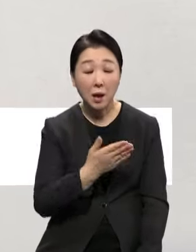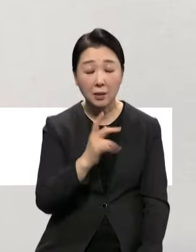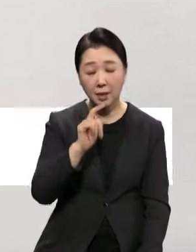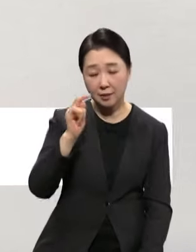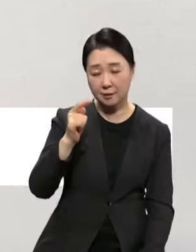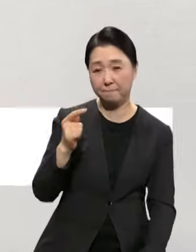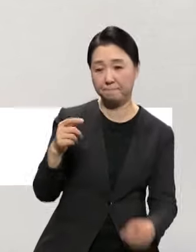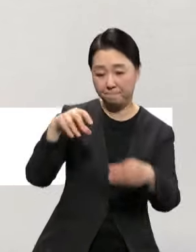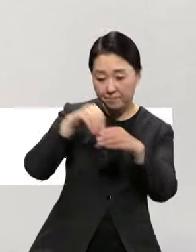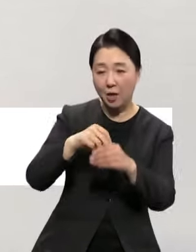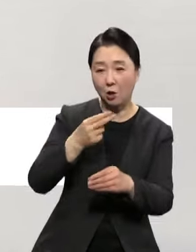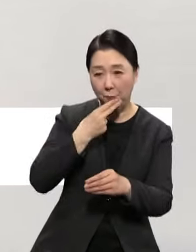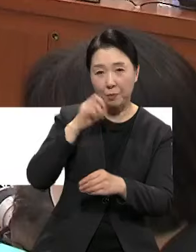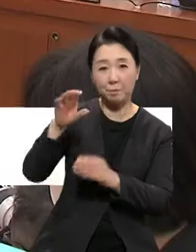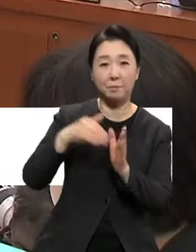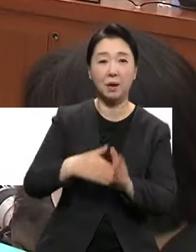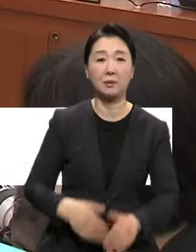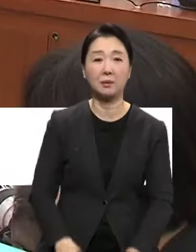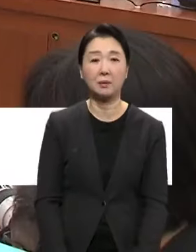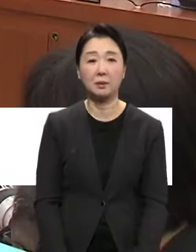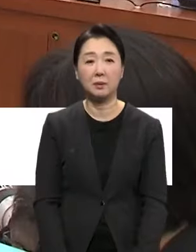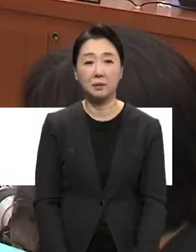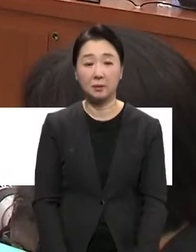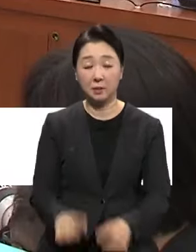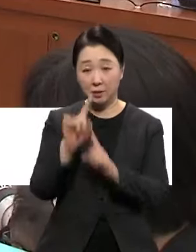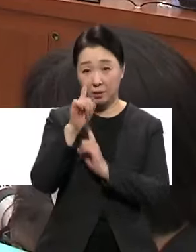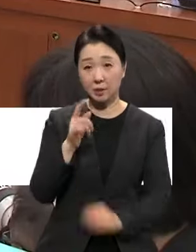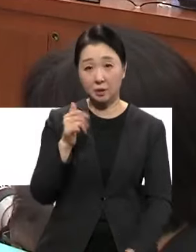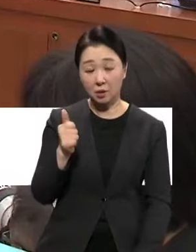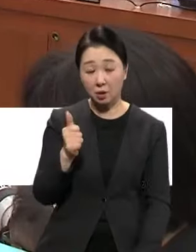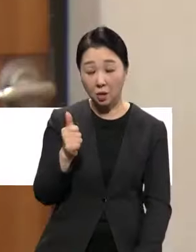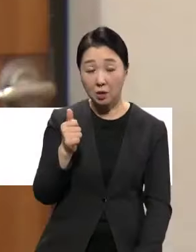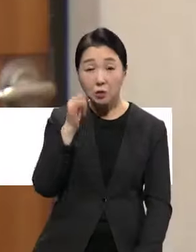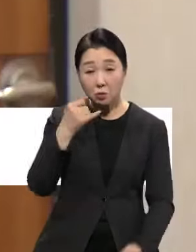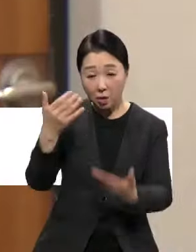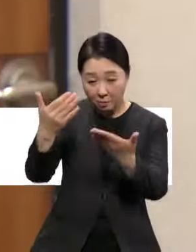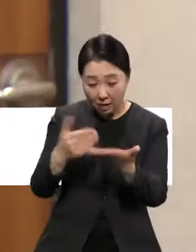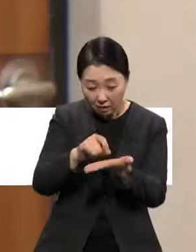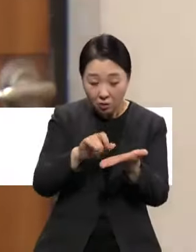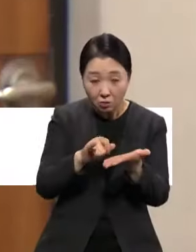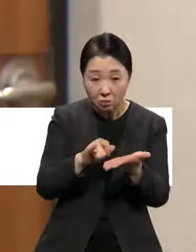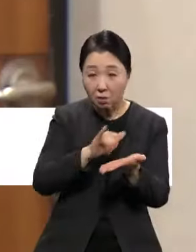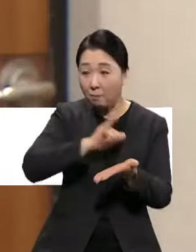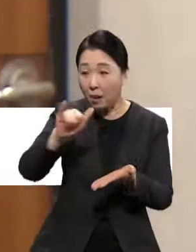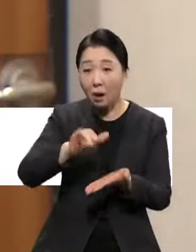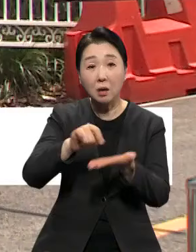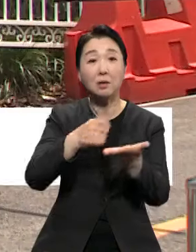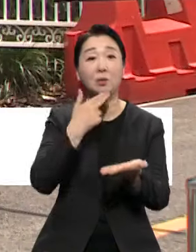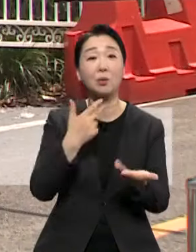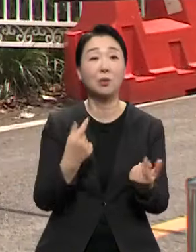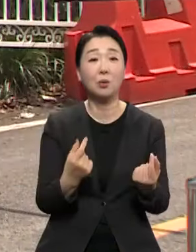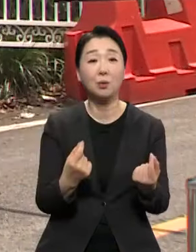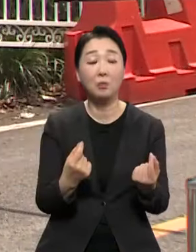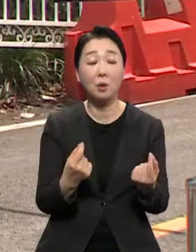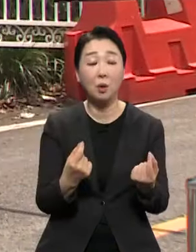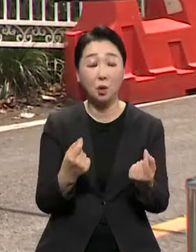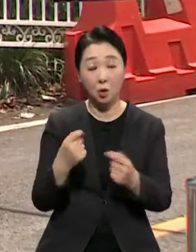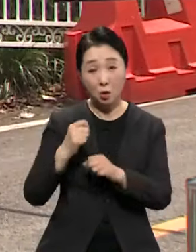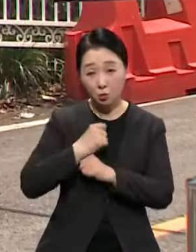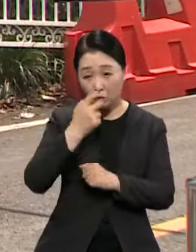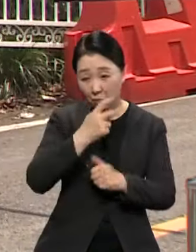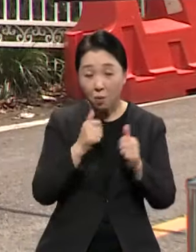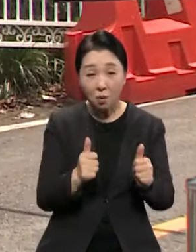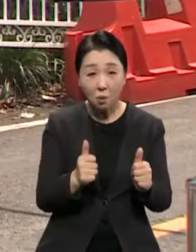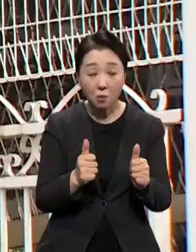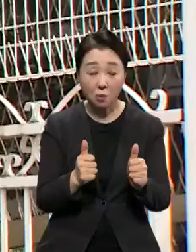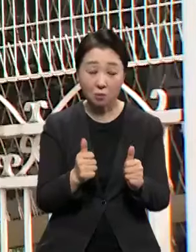사항이 없다고 답했습니다. 이 전 장관이 받은 기록은 있는데 발신 기록은 없다는 겁니다. 군사법원도 해당